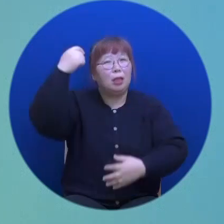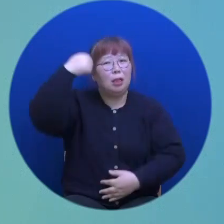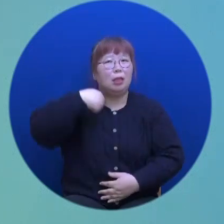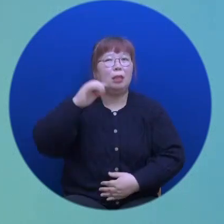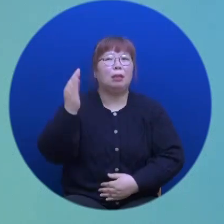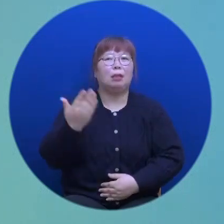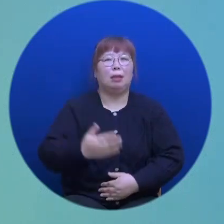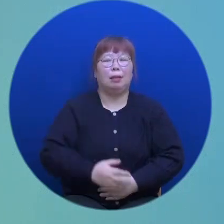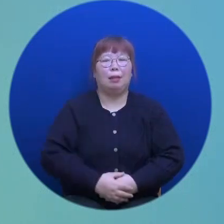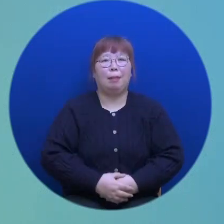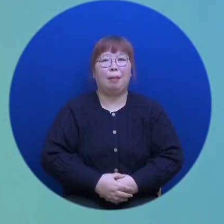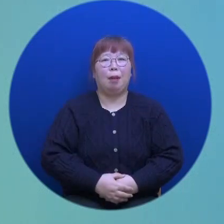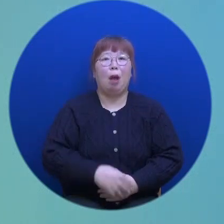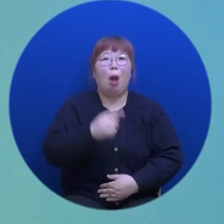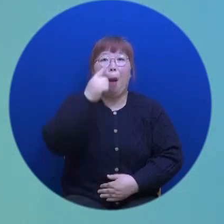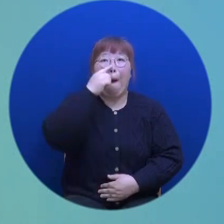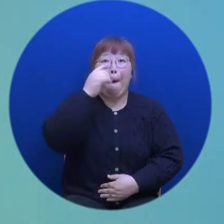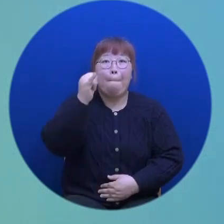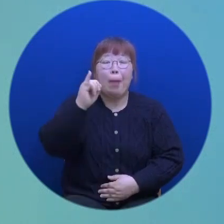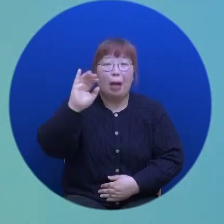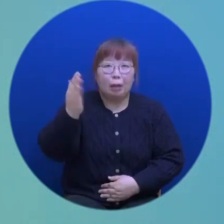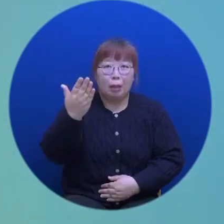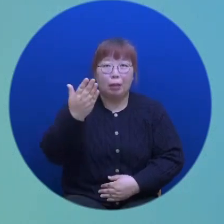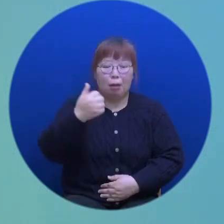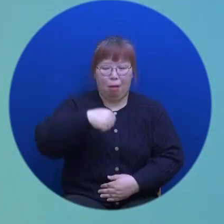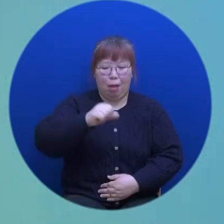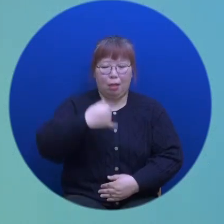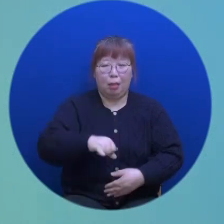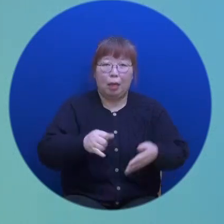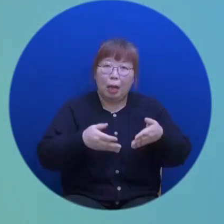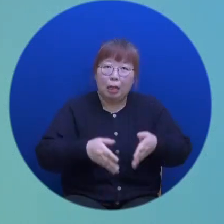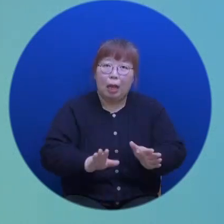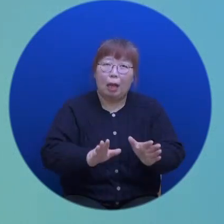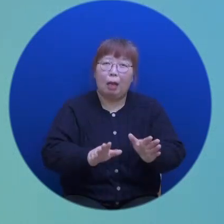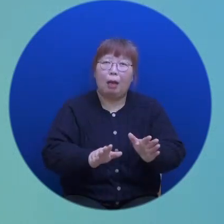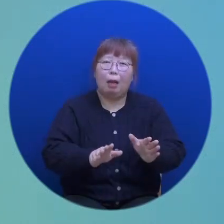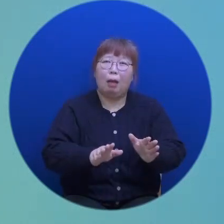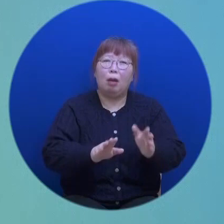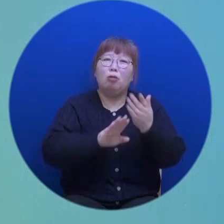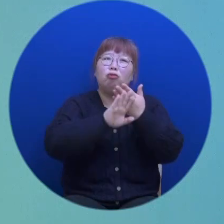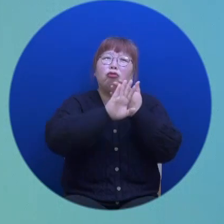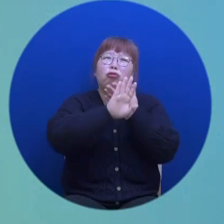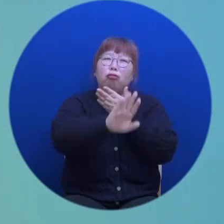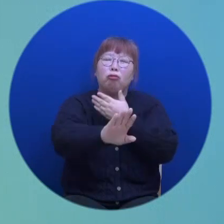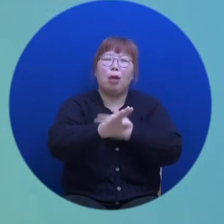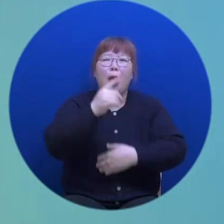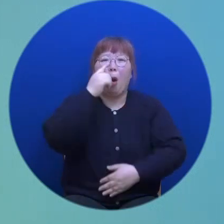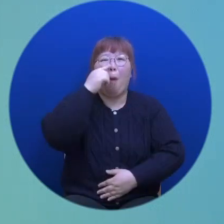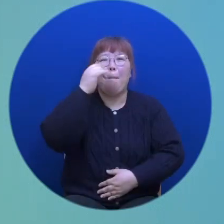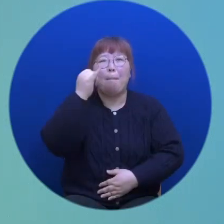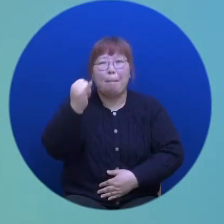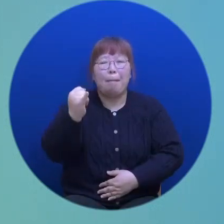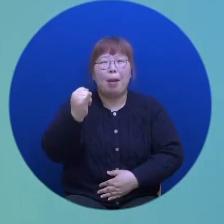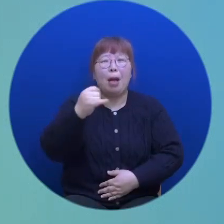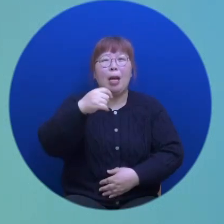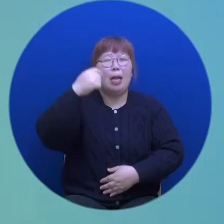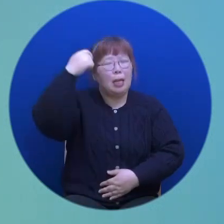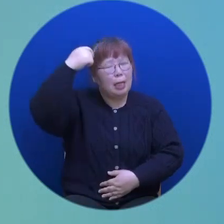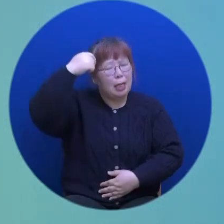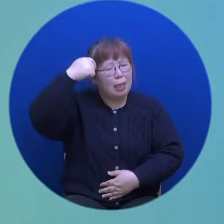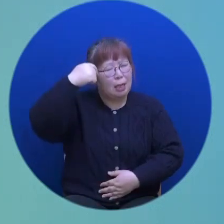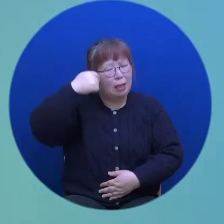거예요. 엄마가 되어서 자녀를 낳아보니까 엄마의 깊은 주름